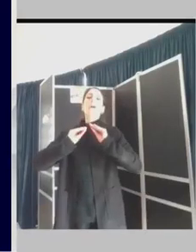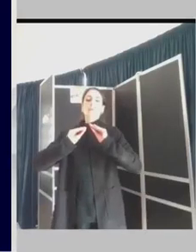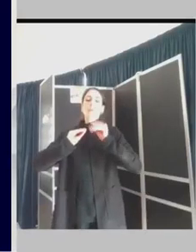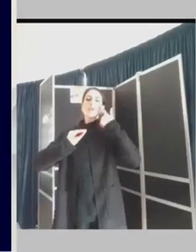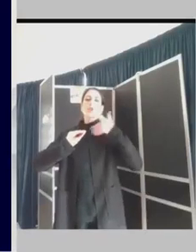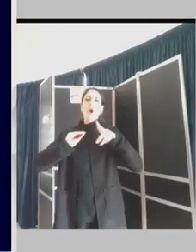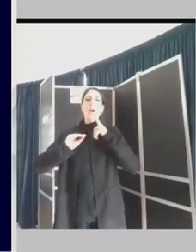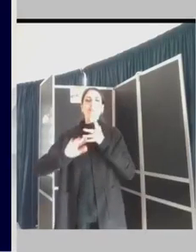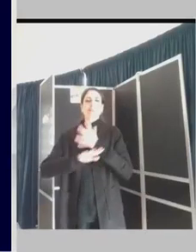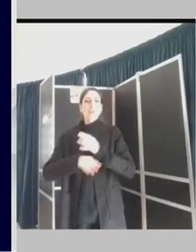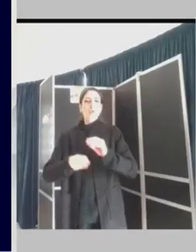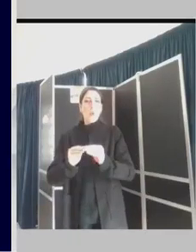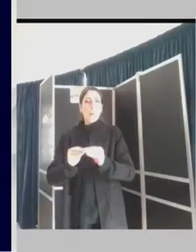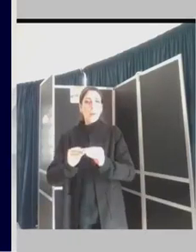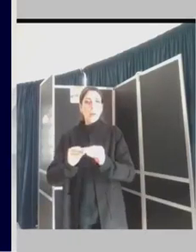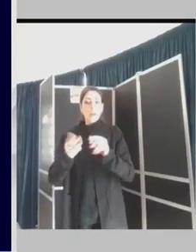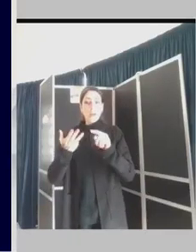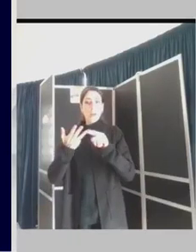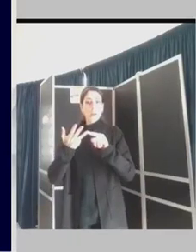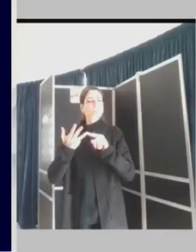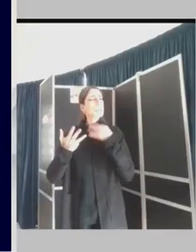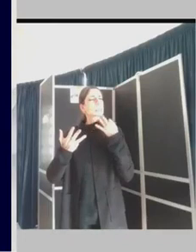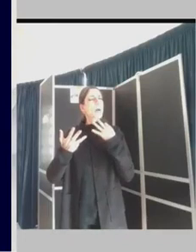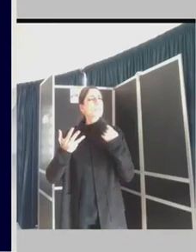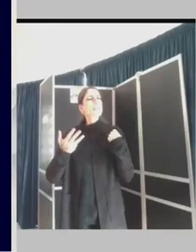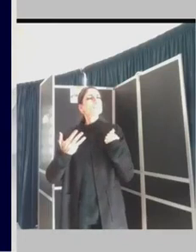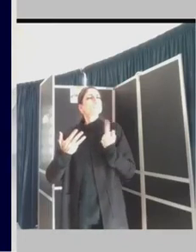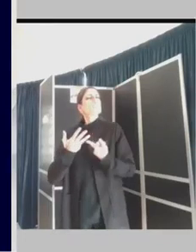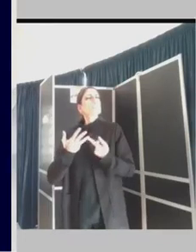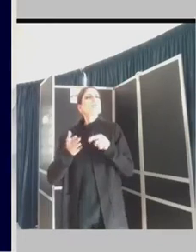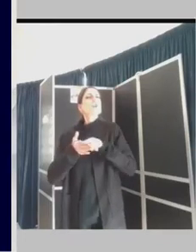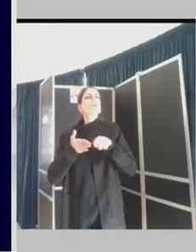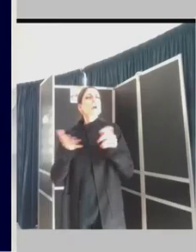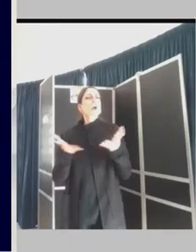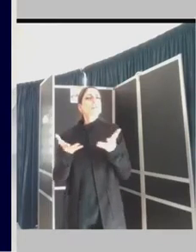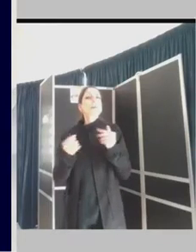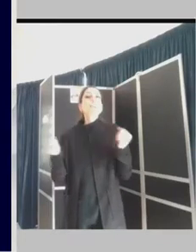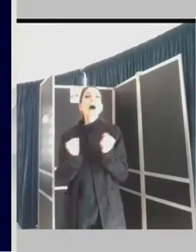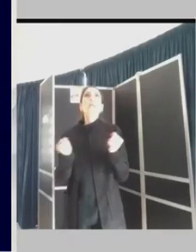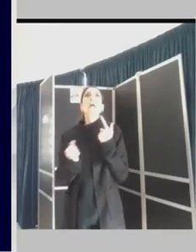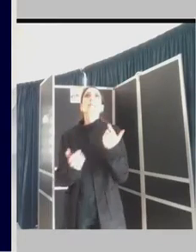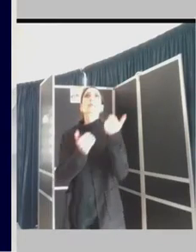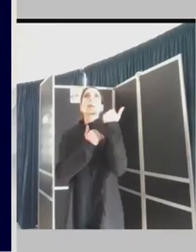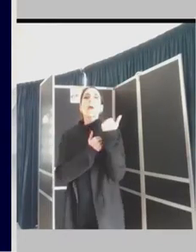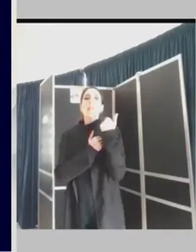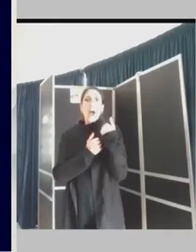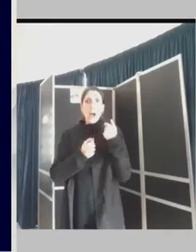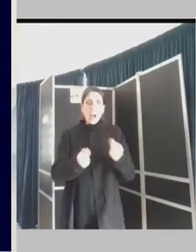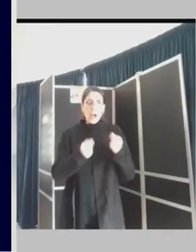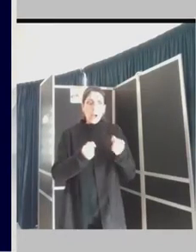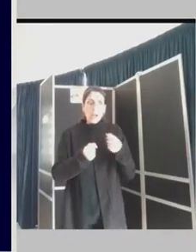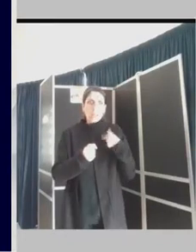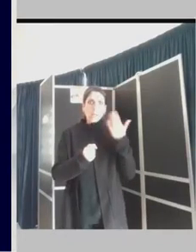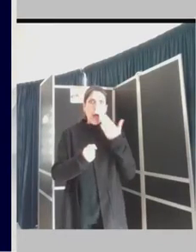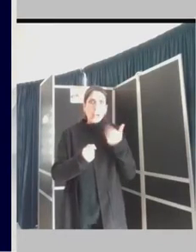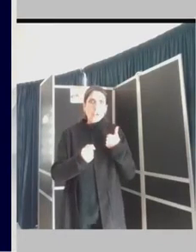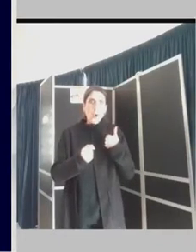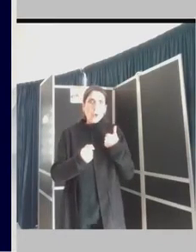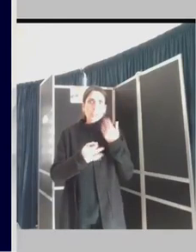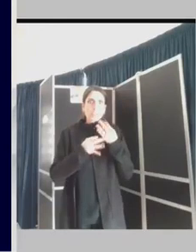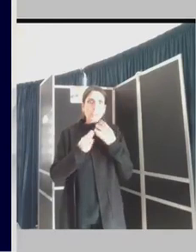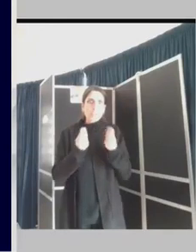della responsabilità, ma se io sbaglio la manovra col defibrillatore mi pare di aver capito che non sei perseguibile. Quindi tu devi